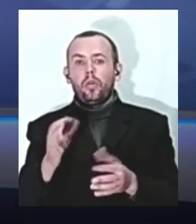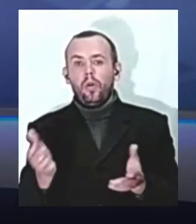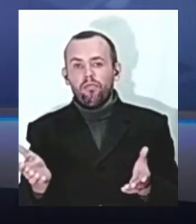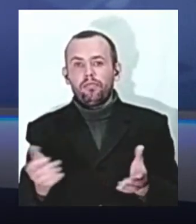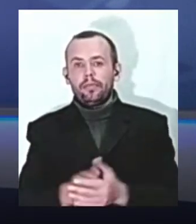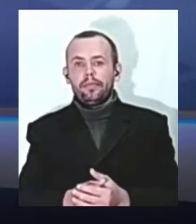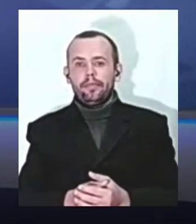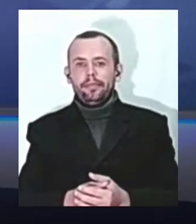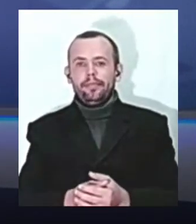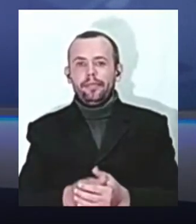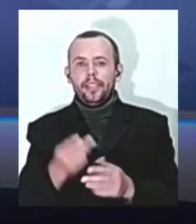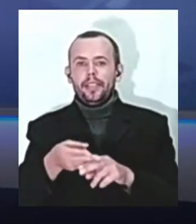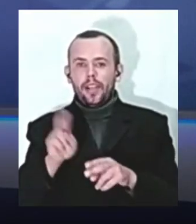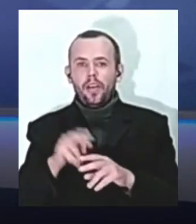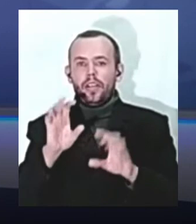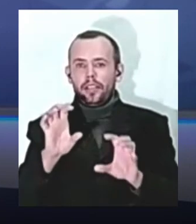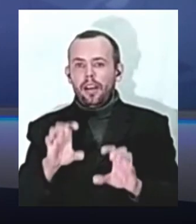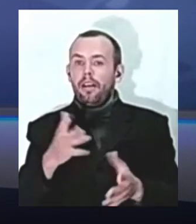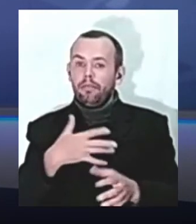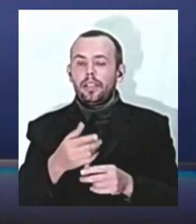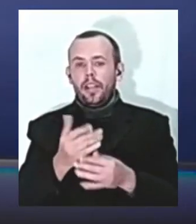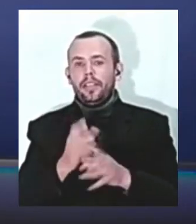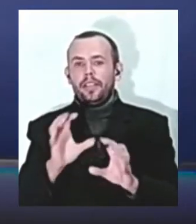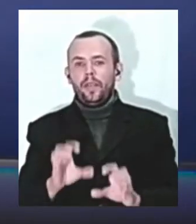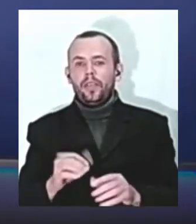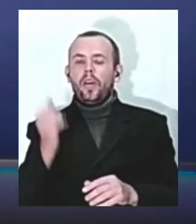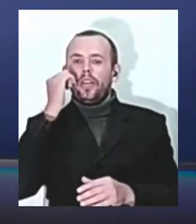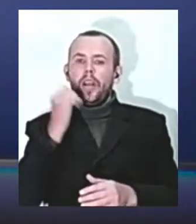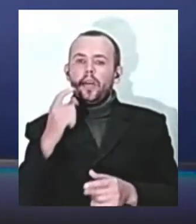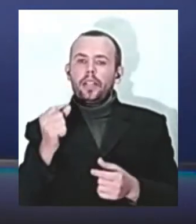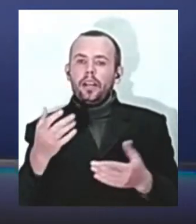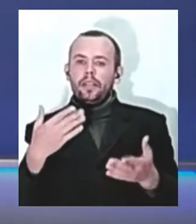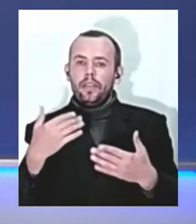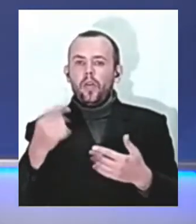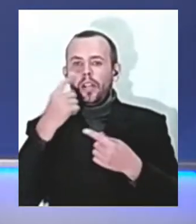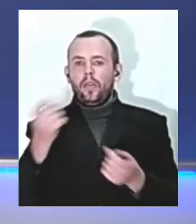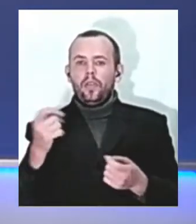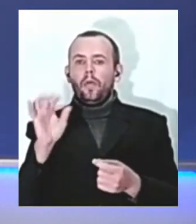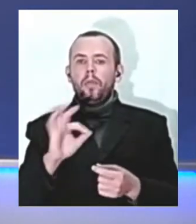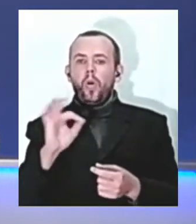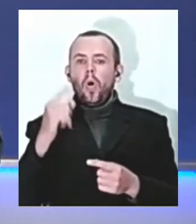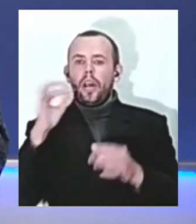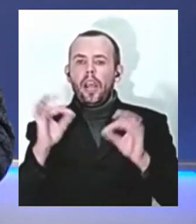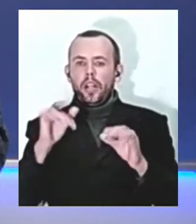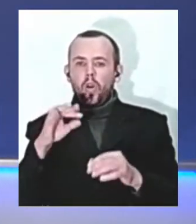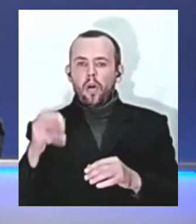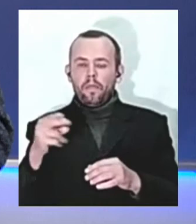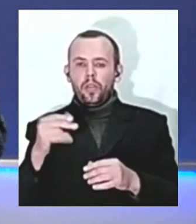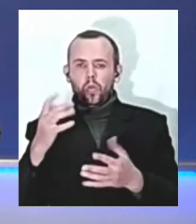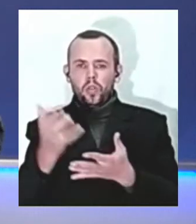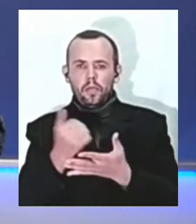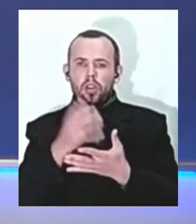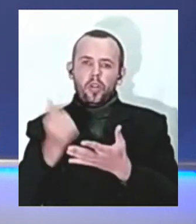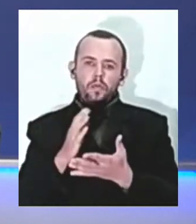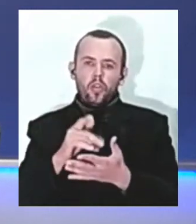це закон суров, але це закон. Дякую за спілкування. Нагадую про рейтинг громад, про успішні і неуспішні громади Одеської